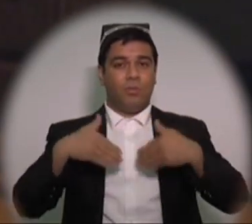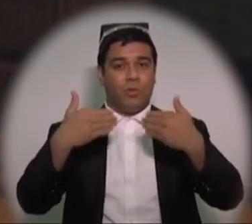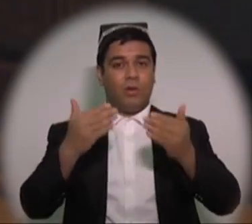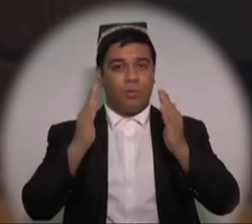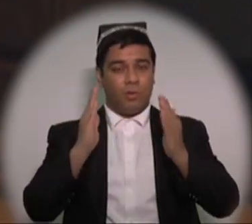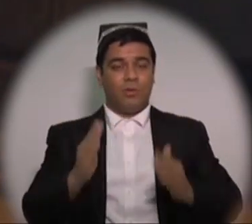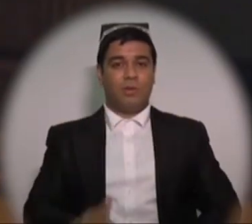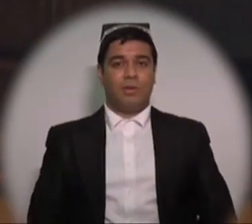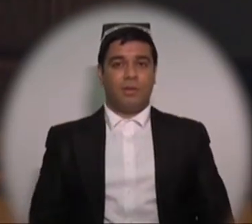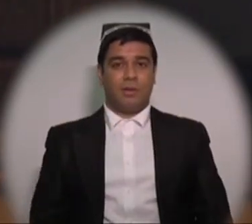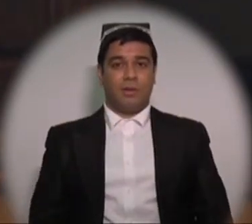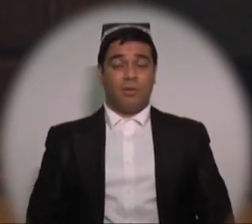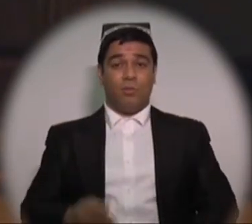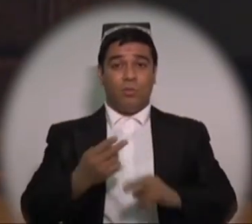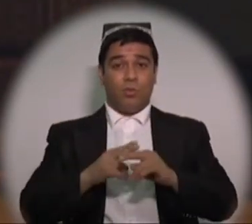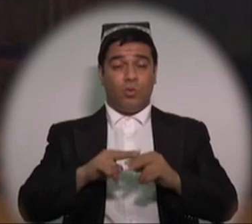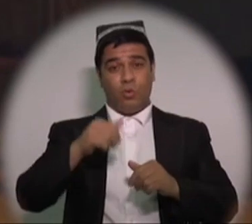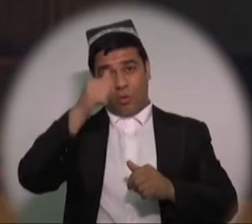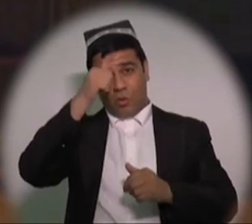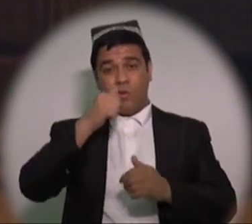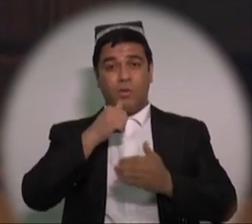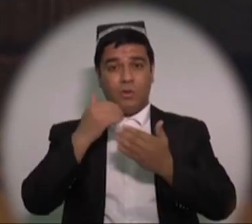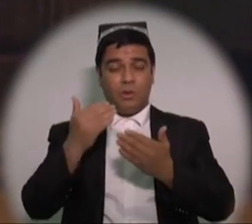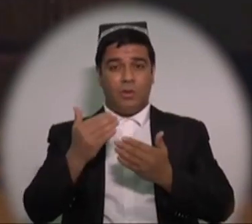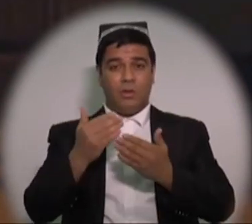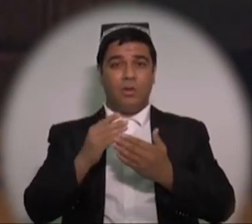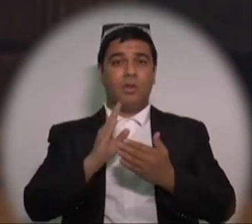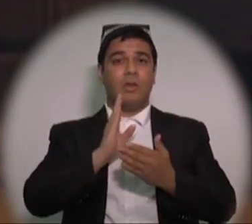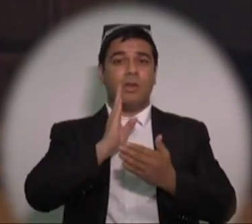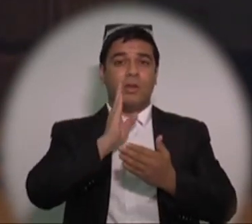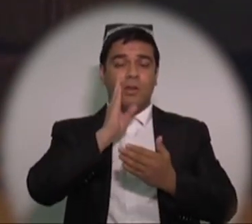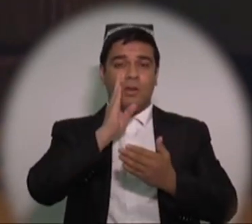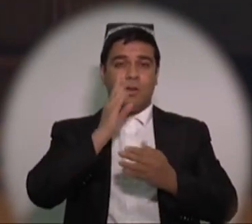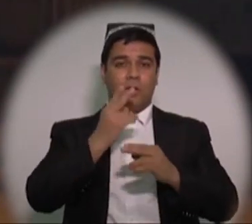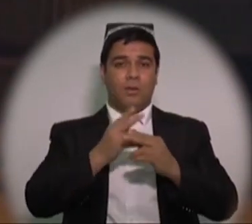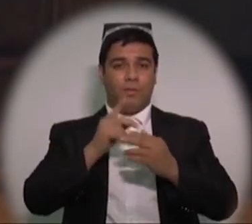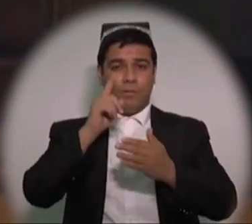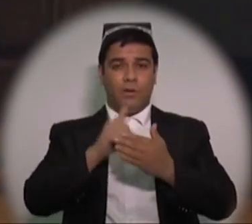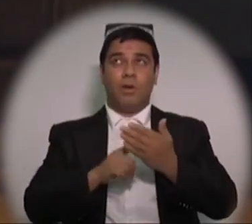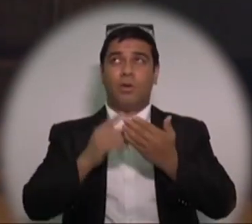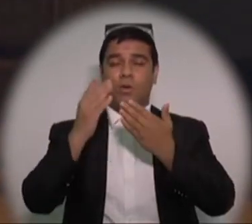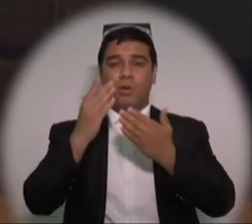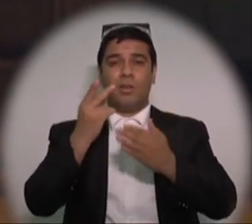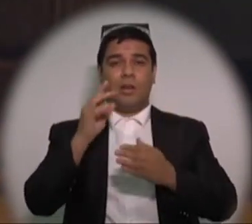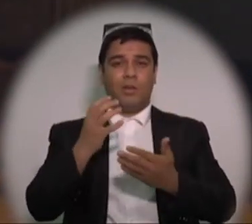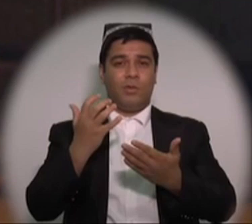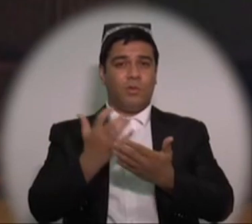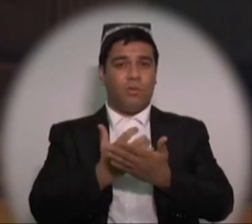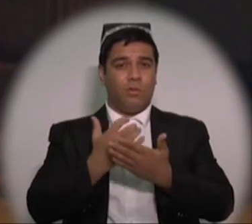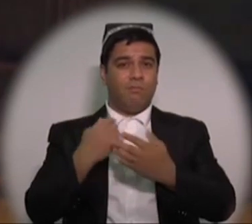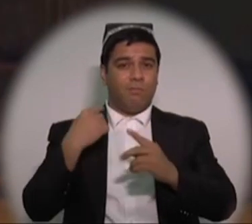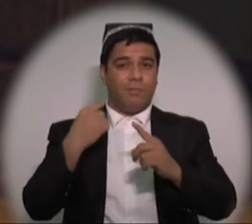qilsin. Bu oyning kunduzlarini iymon bilan savob